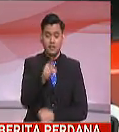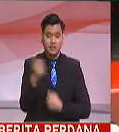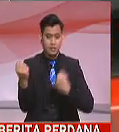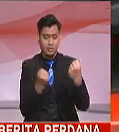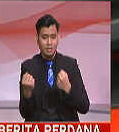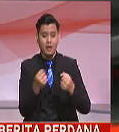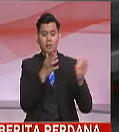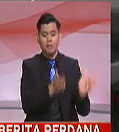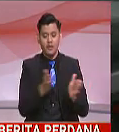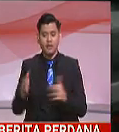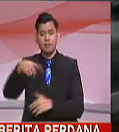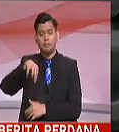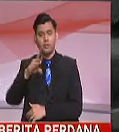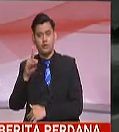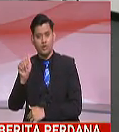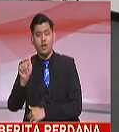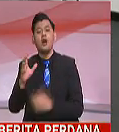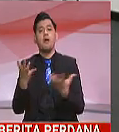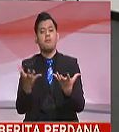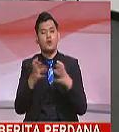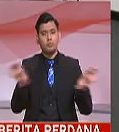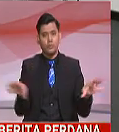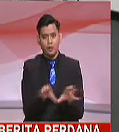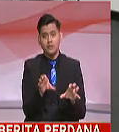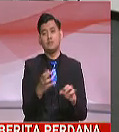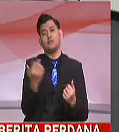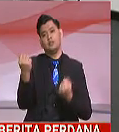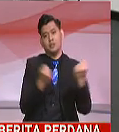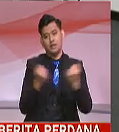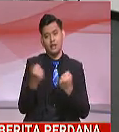Smart Build, iaitu mewujudkan ekosistem automotif